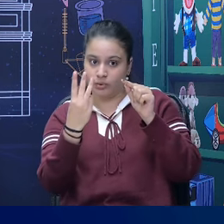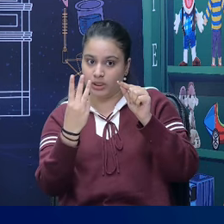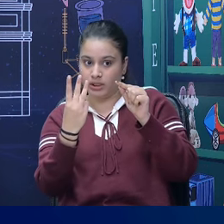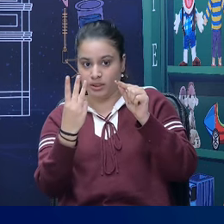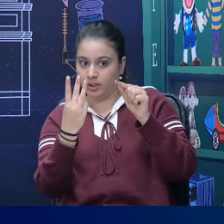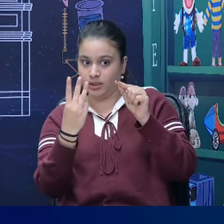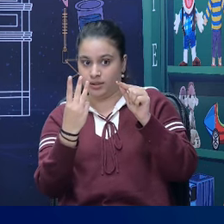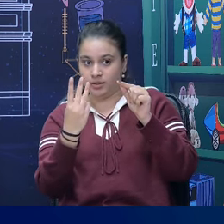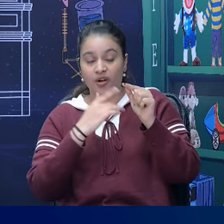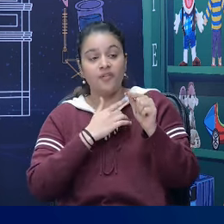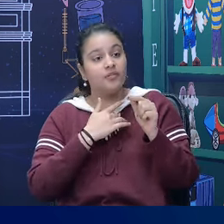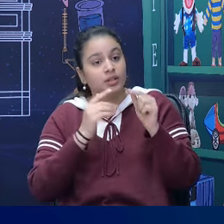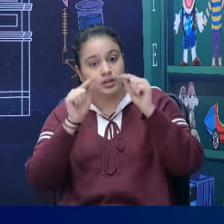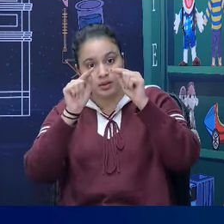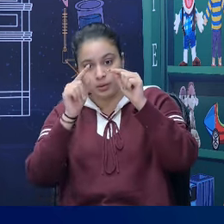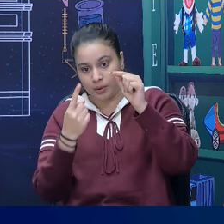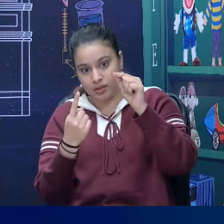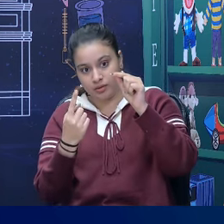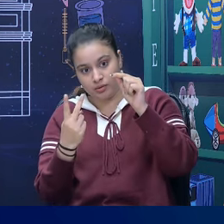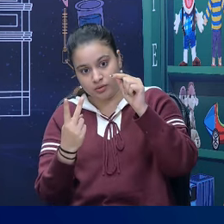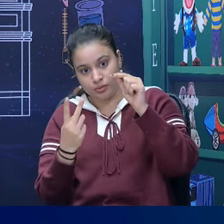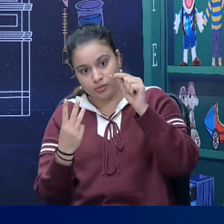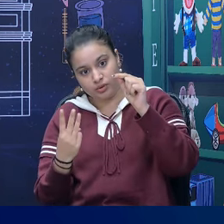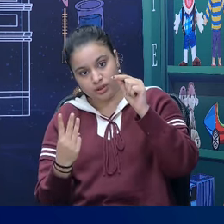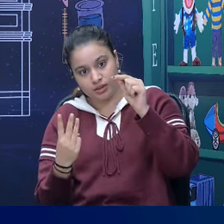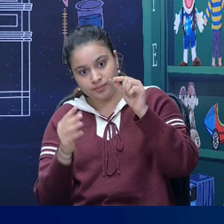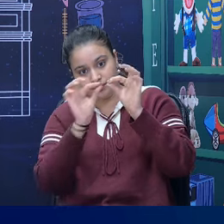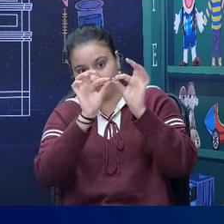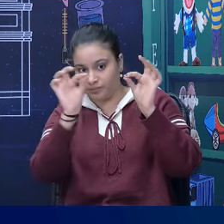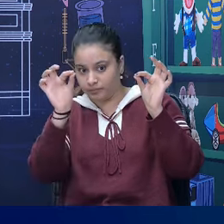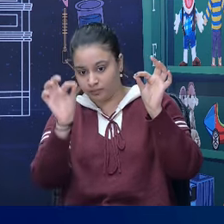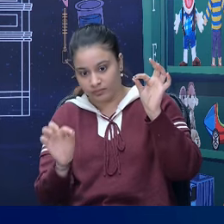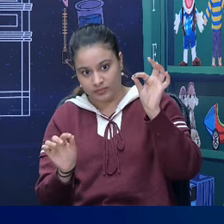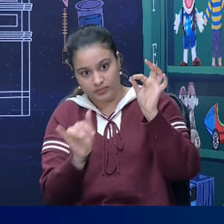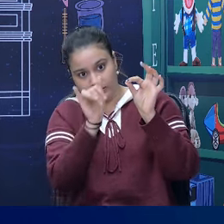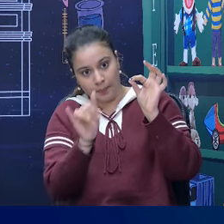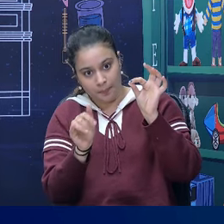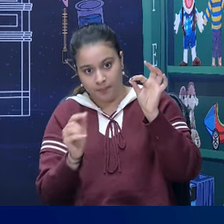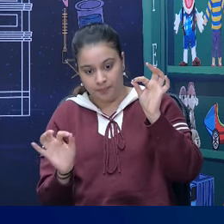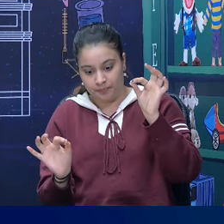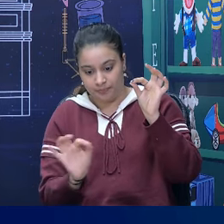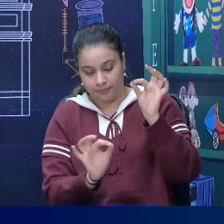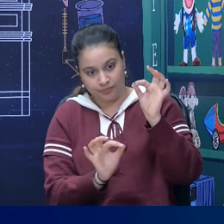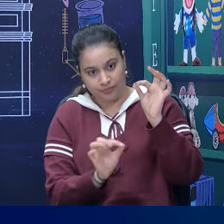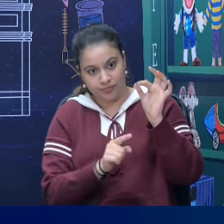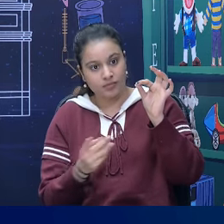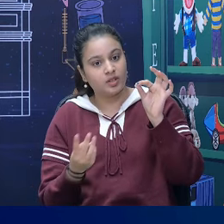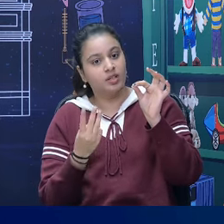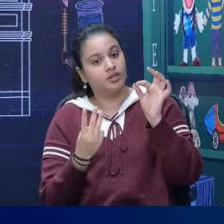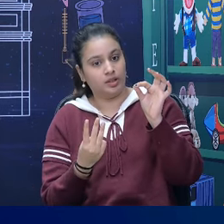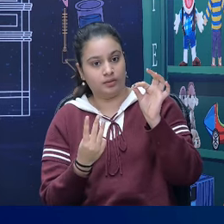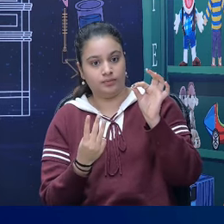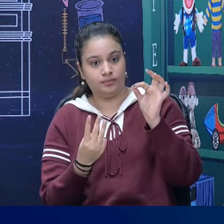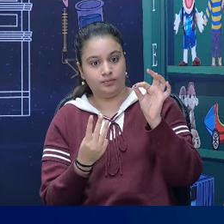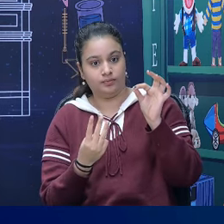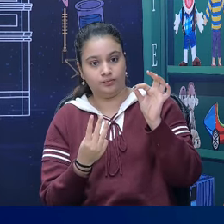तीन इधर कितने हैं एक दो तीन एक दो